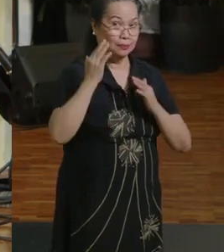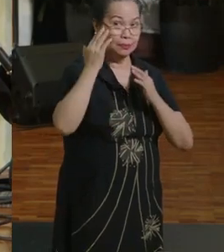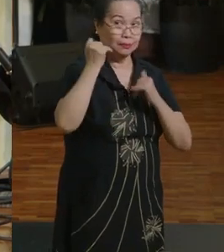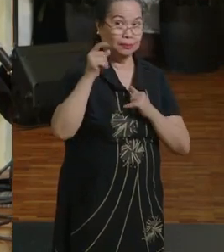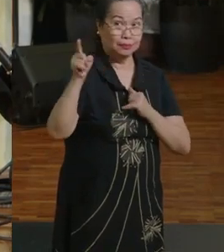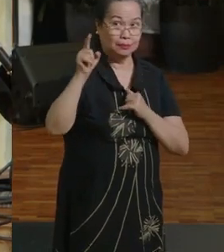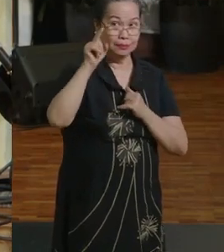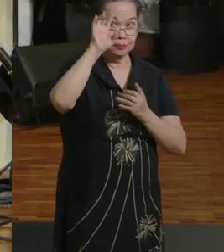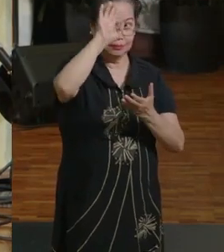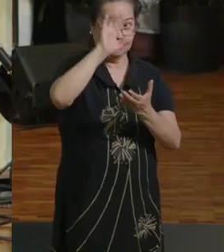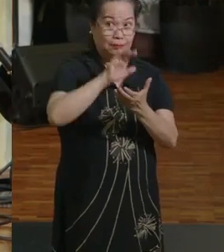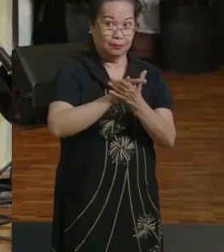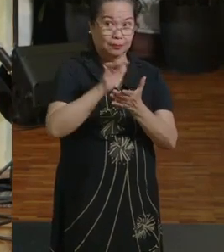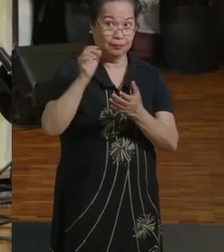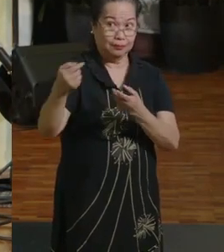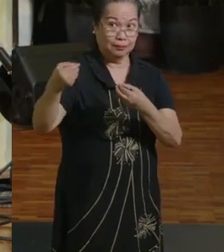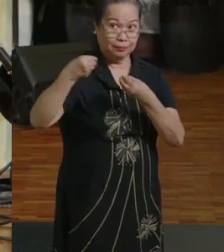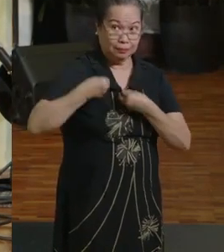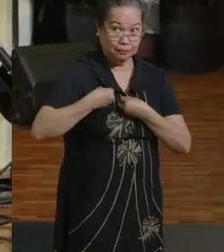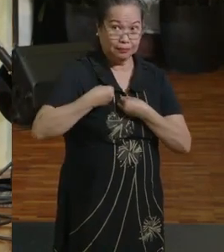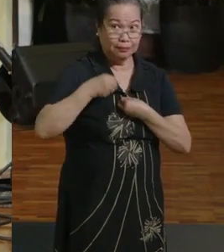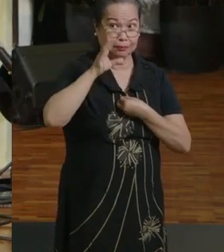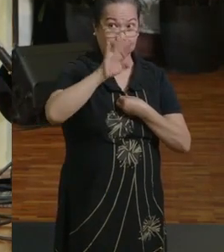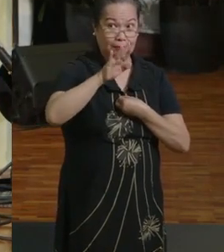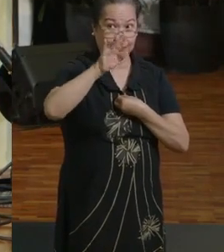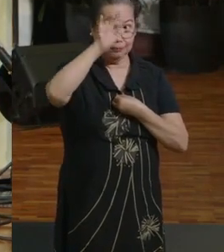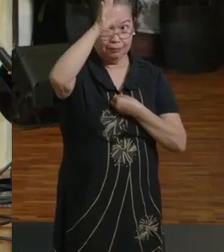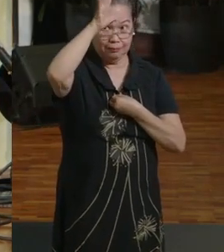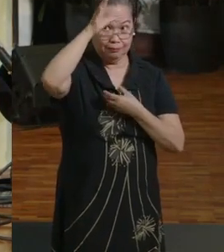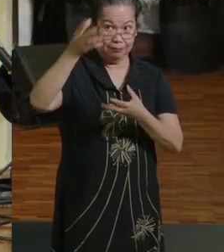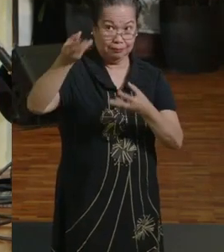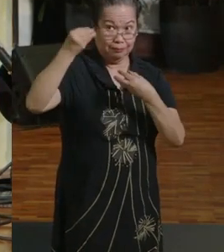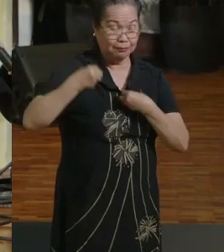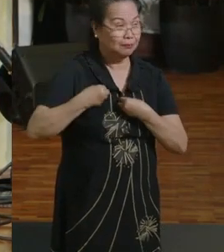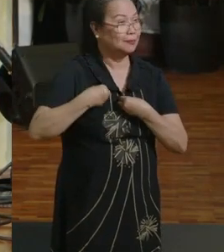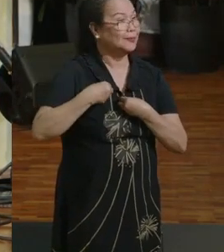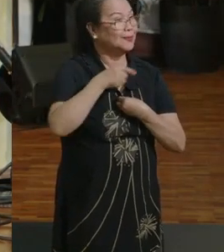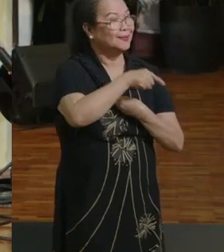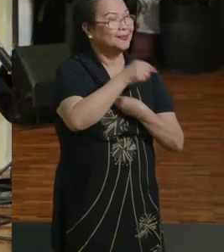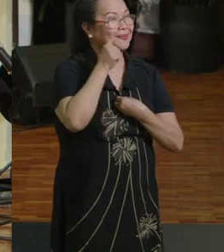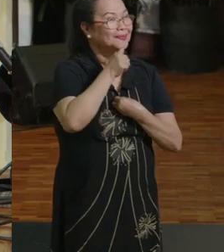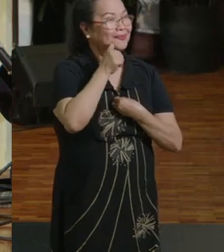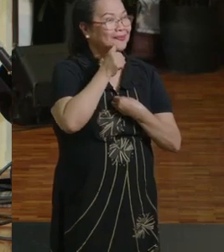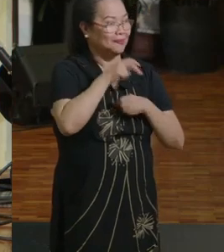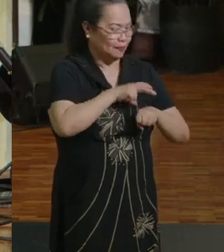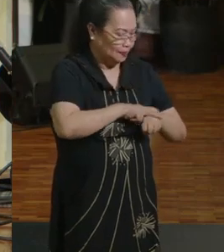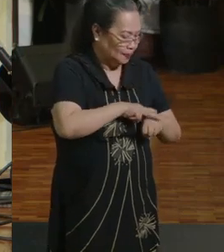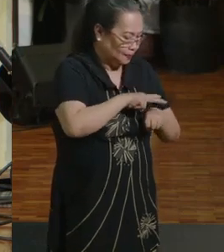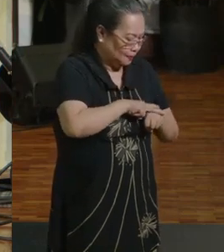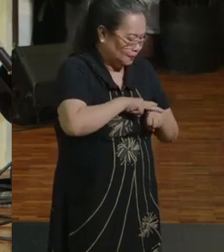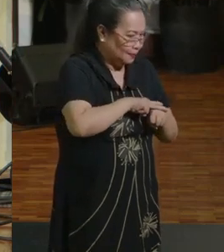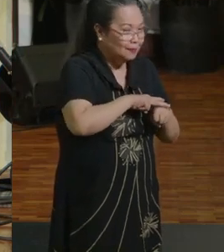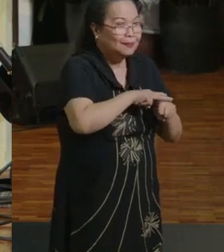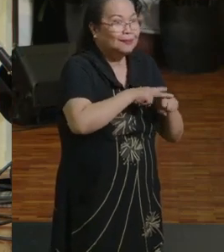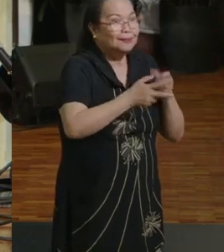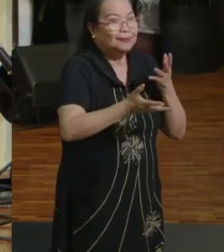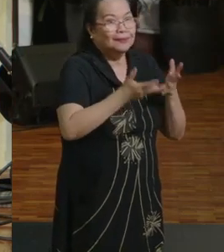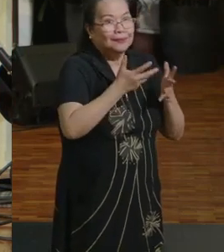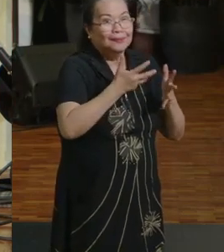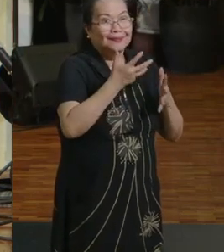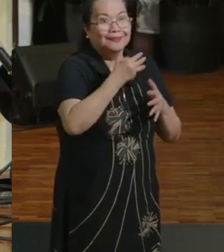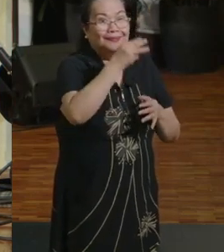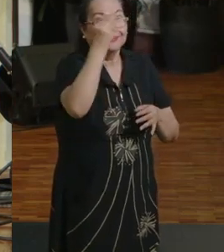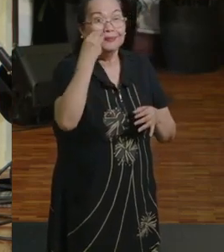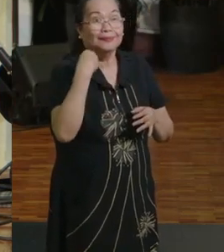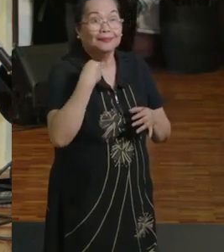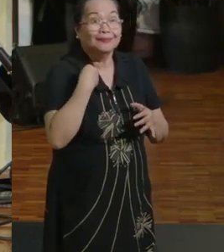kanilang mga tatay o sa kanilang mga asawa, itong mga babaeng ito, maharahil, like si Mary